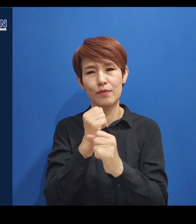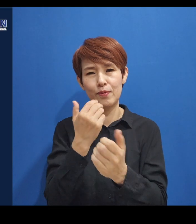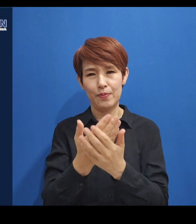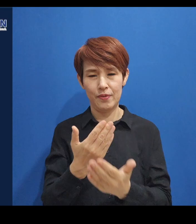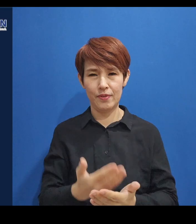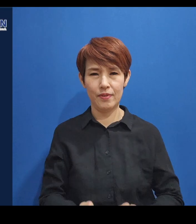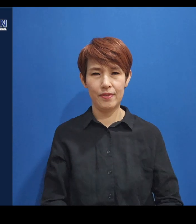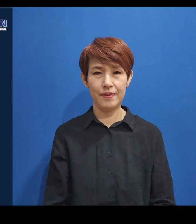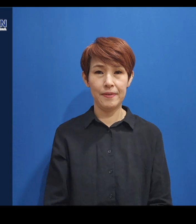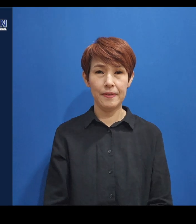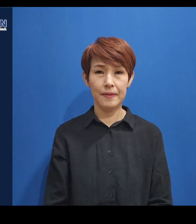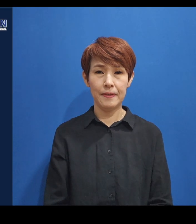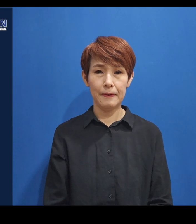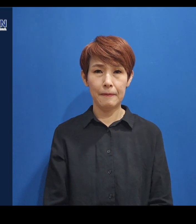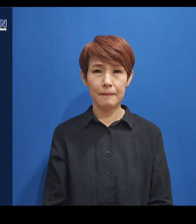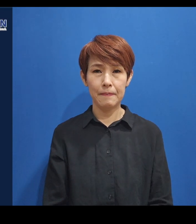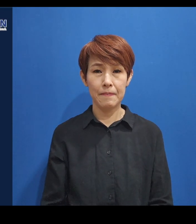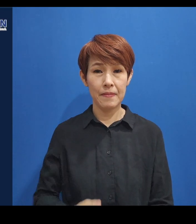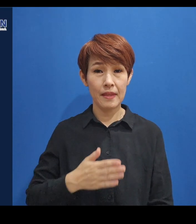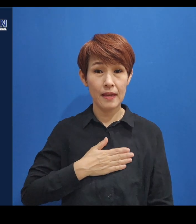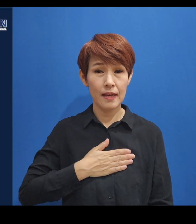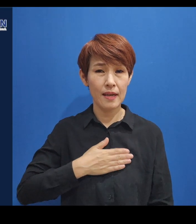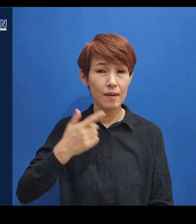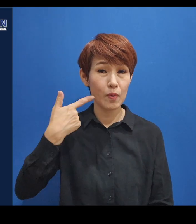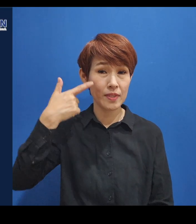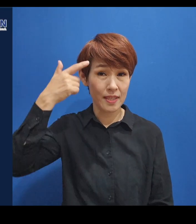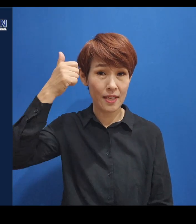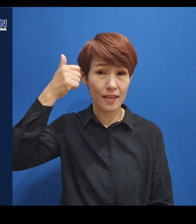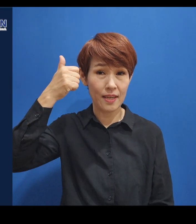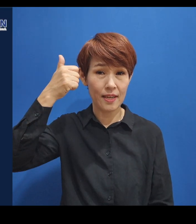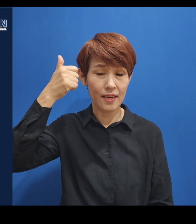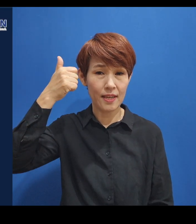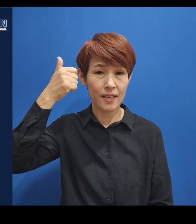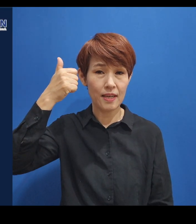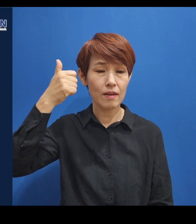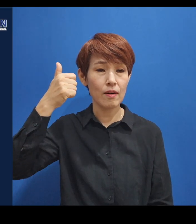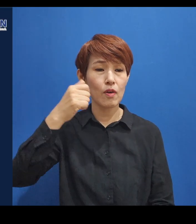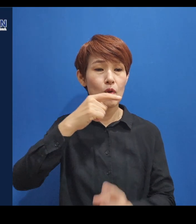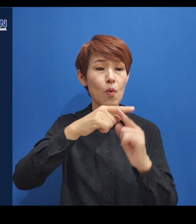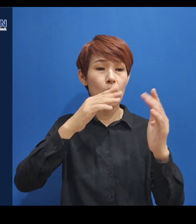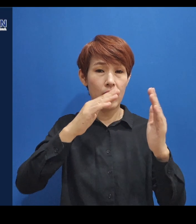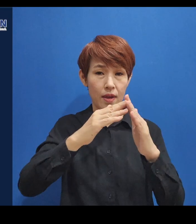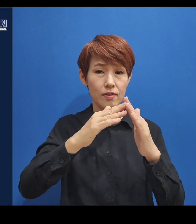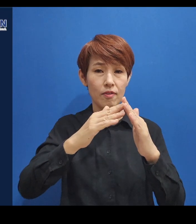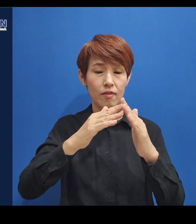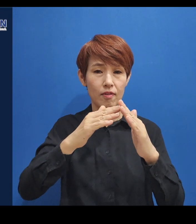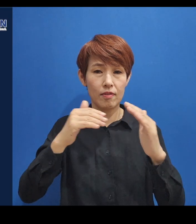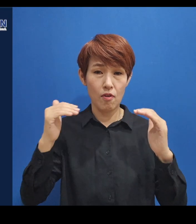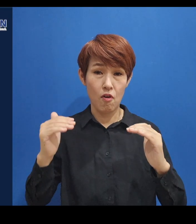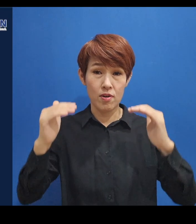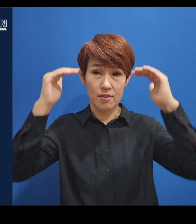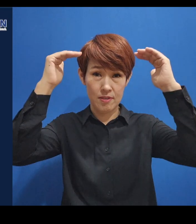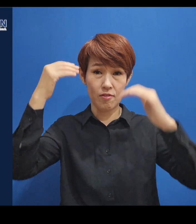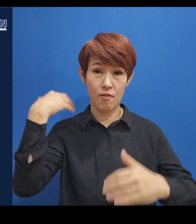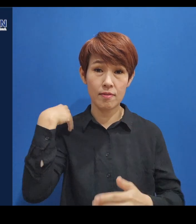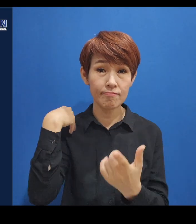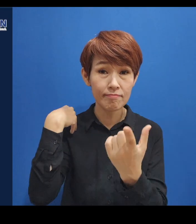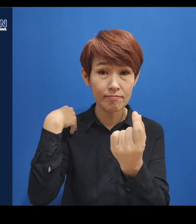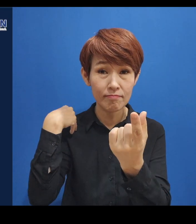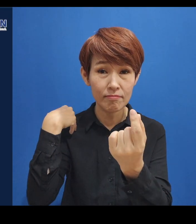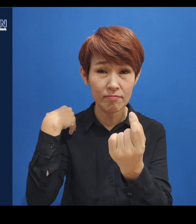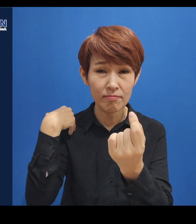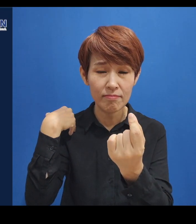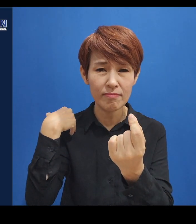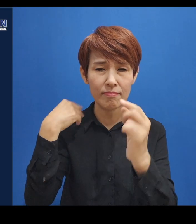하옵소서. 담임 목사라는 우리 교회에서 최고 어른이잖아요.